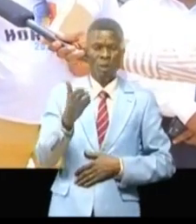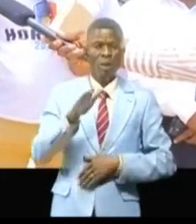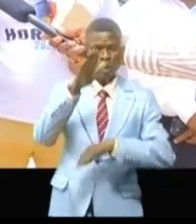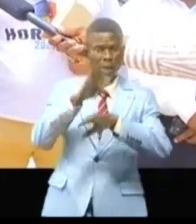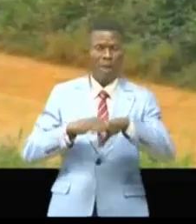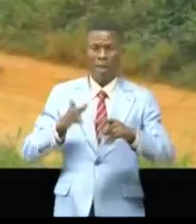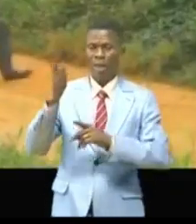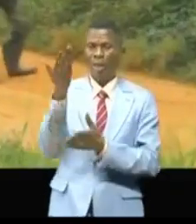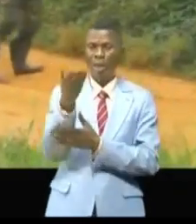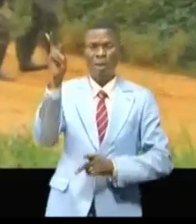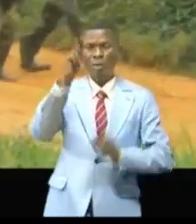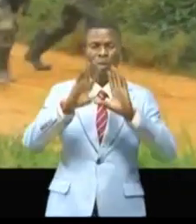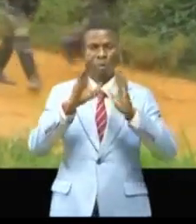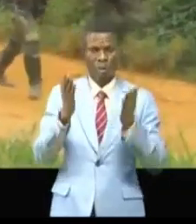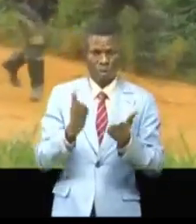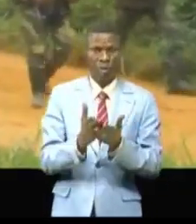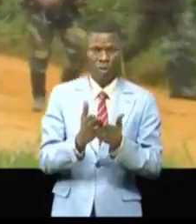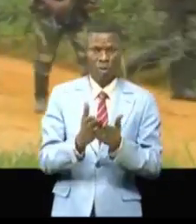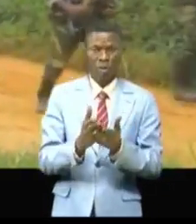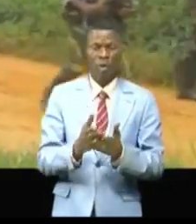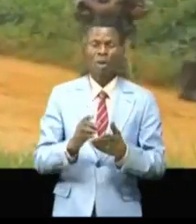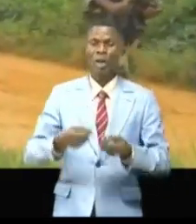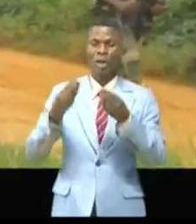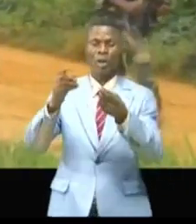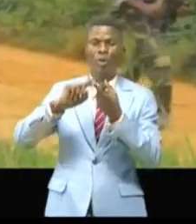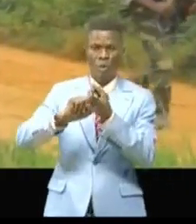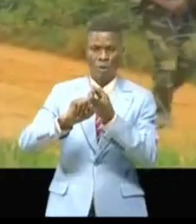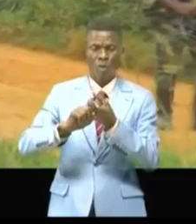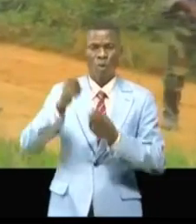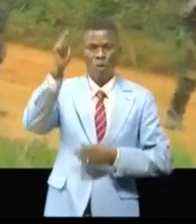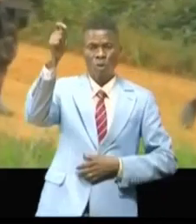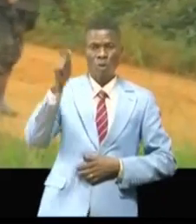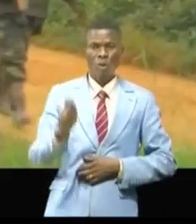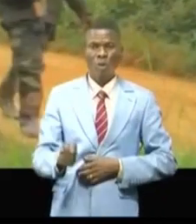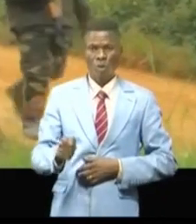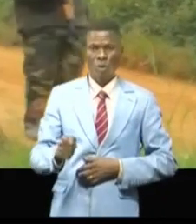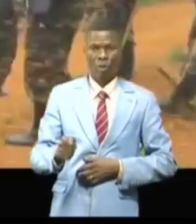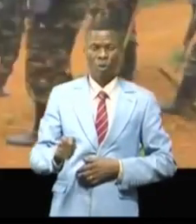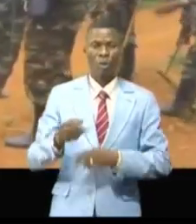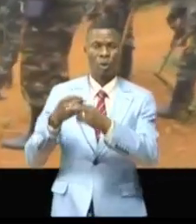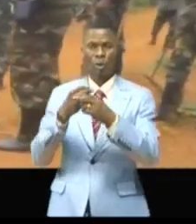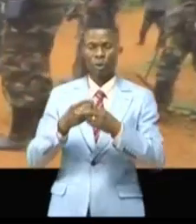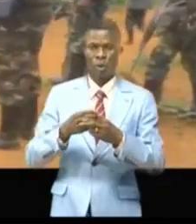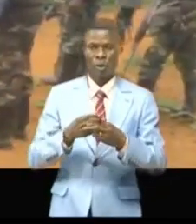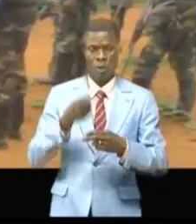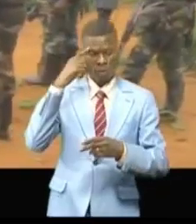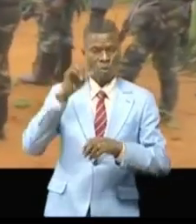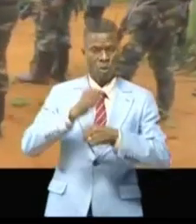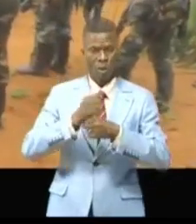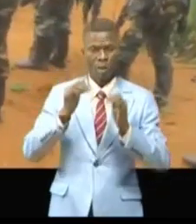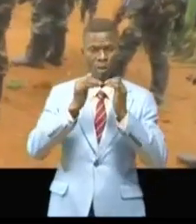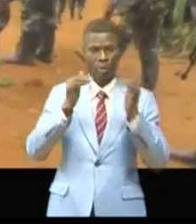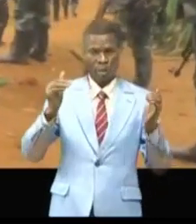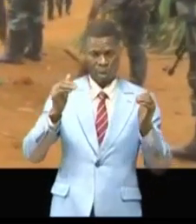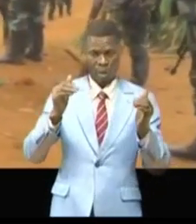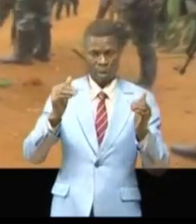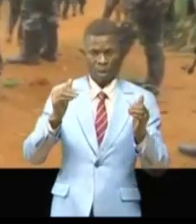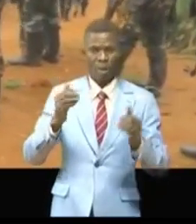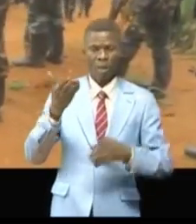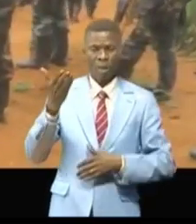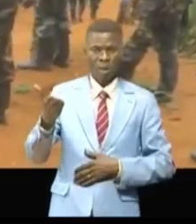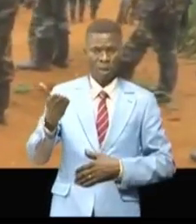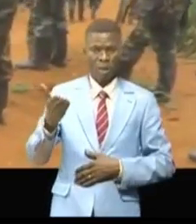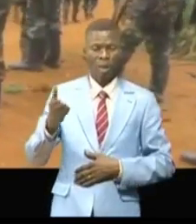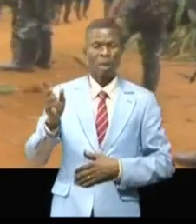la population de l'Ituri à toujours faire confiance aux forces de défense et de sécurité pour la restauration de l'autorité de l'État